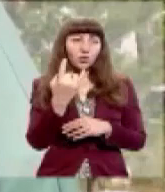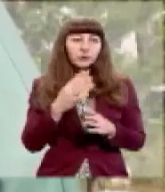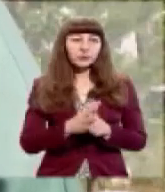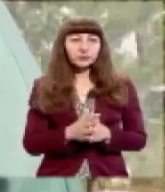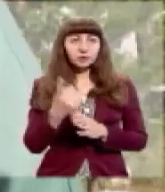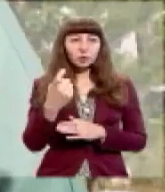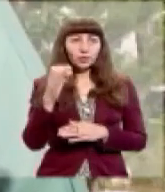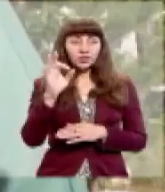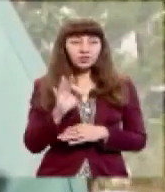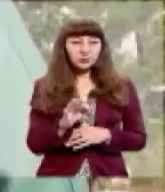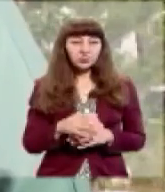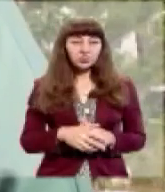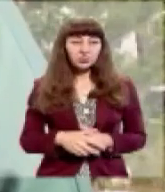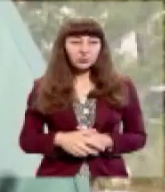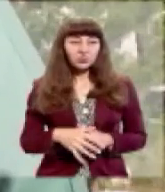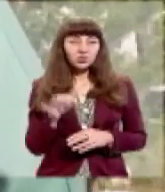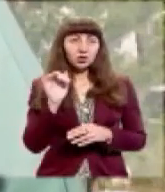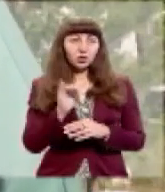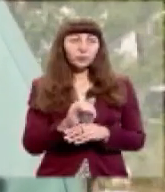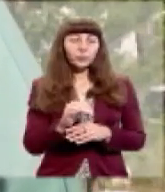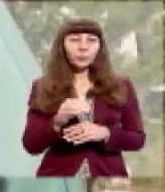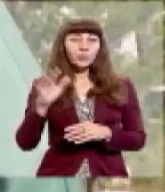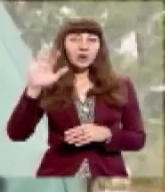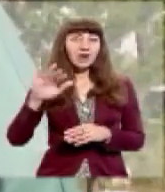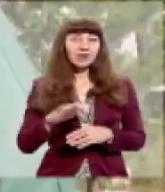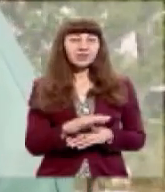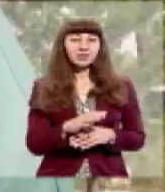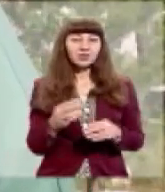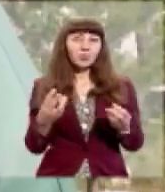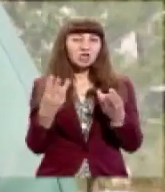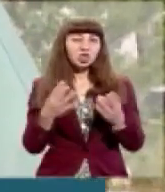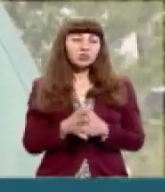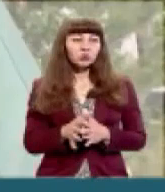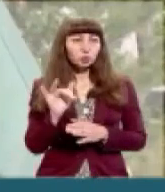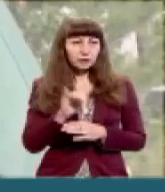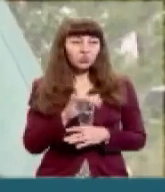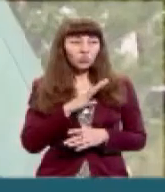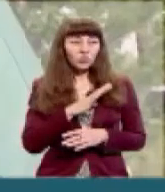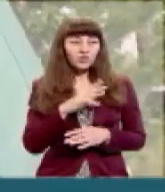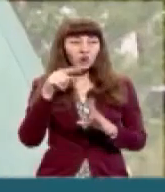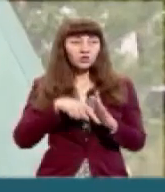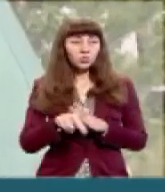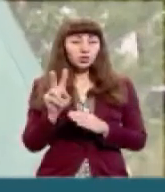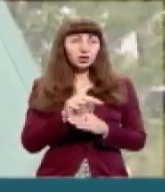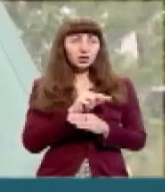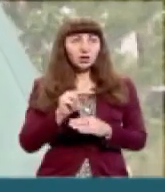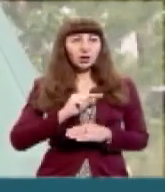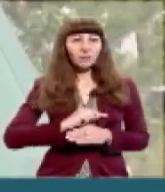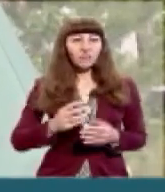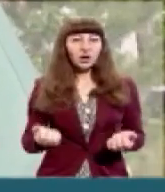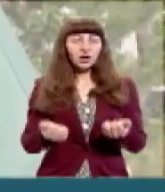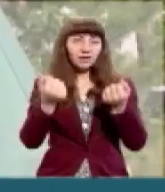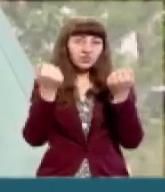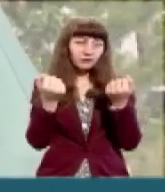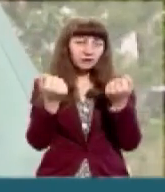это 100%. Установлены пожарные лестницы на 100%. Внутренние работы,